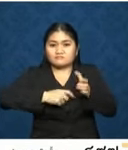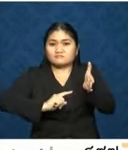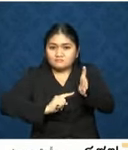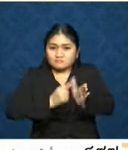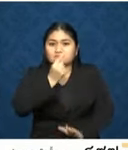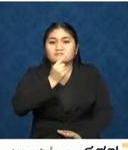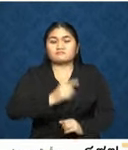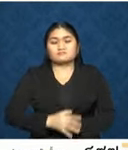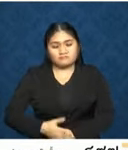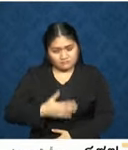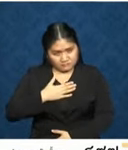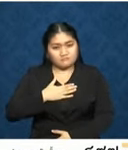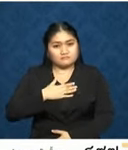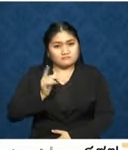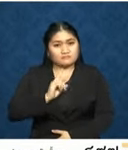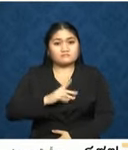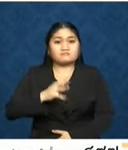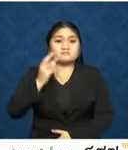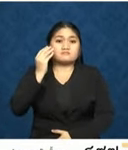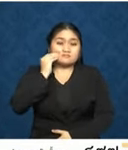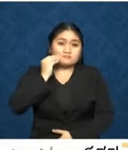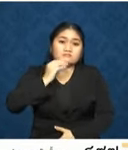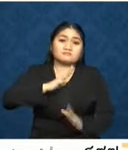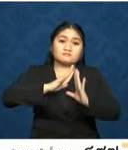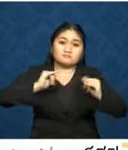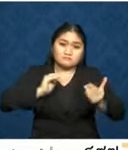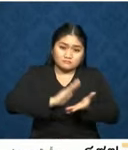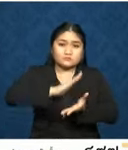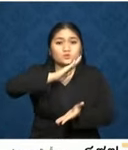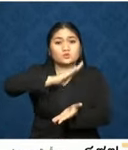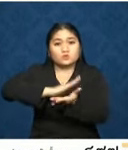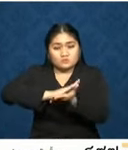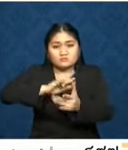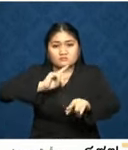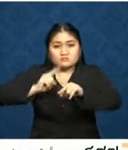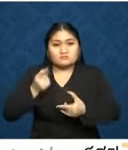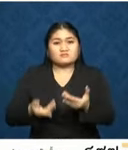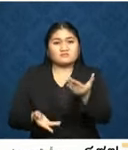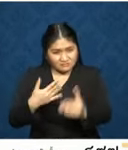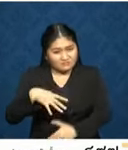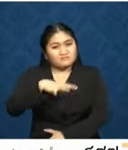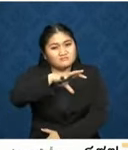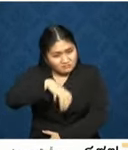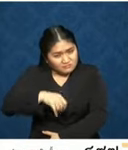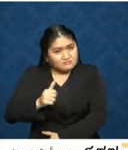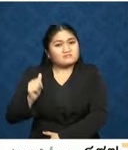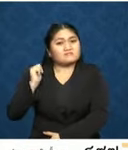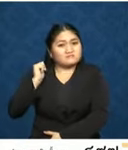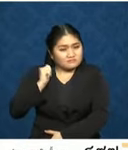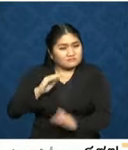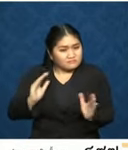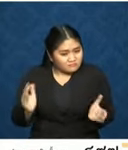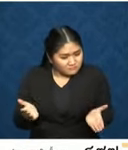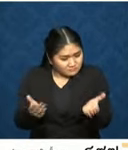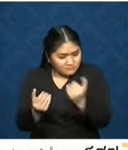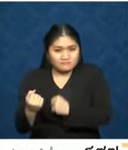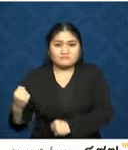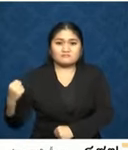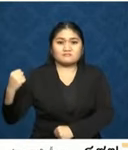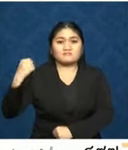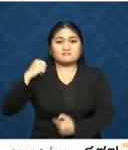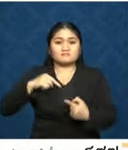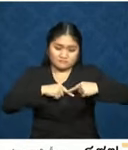เสนอนะครับให้เอาบ้านวัดโรงเรียนหรือว่าที่เราเรียกกันว่าบวรกลับมาใช้นะครับเพื่อจะเสริมสร้างความแข็งแกร่ง